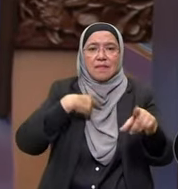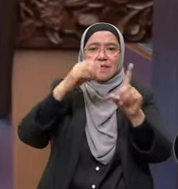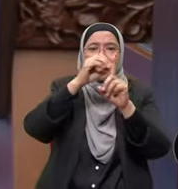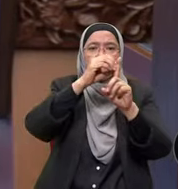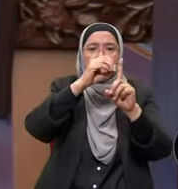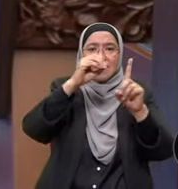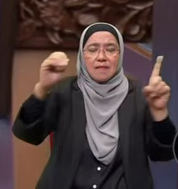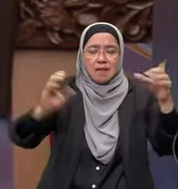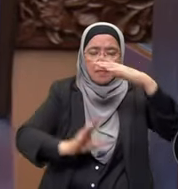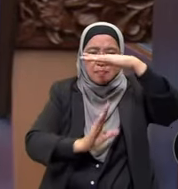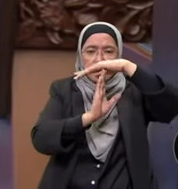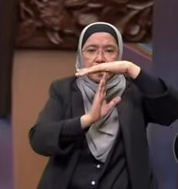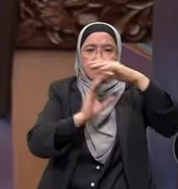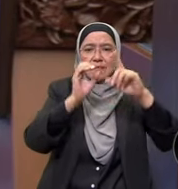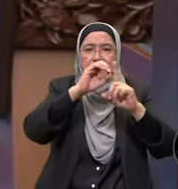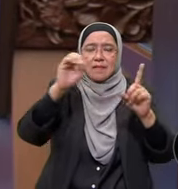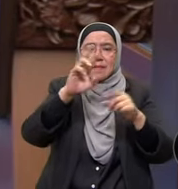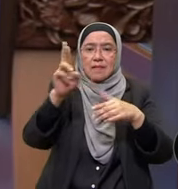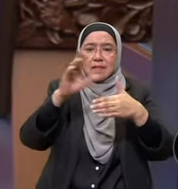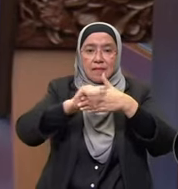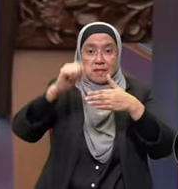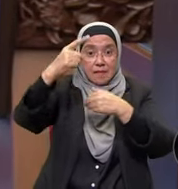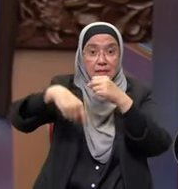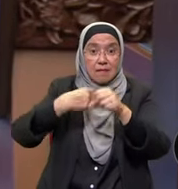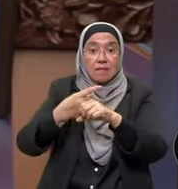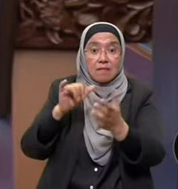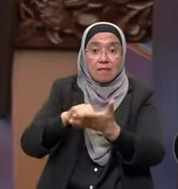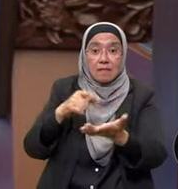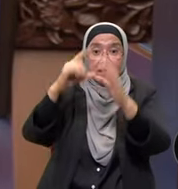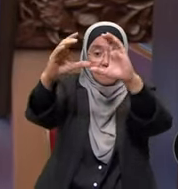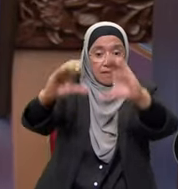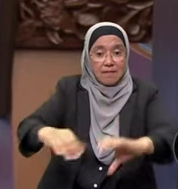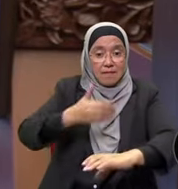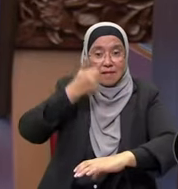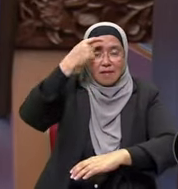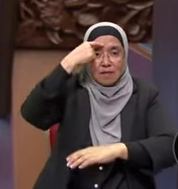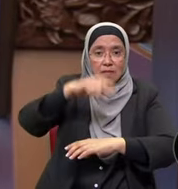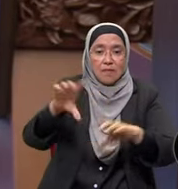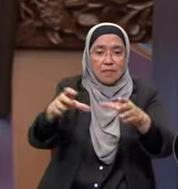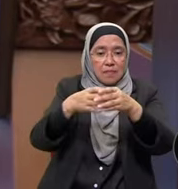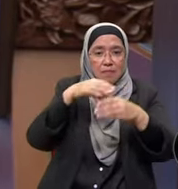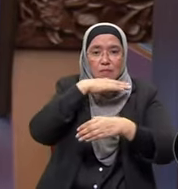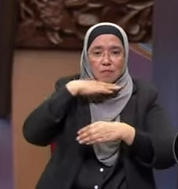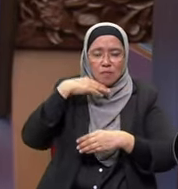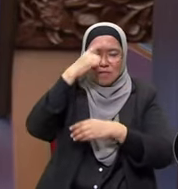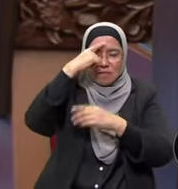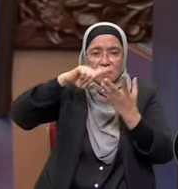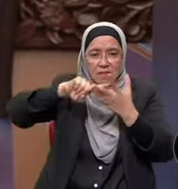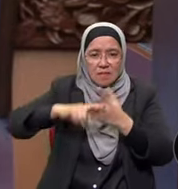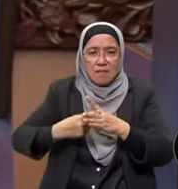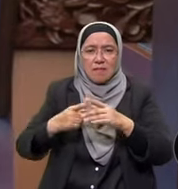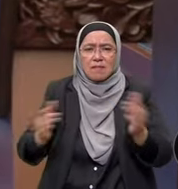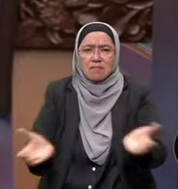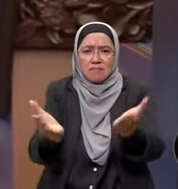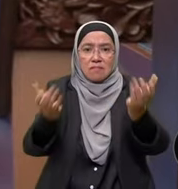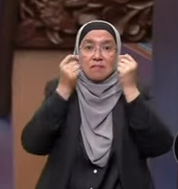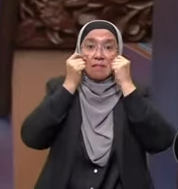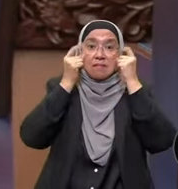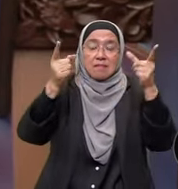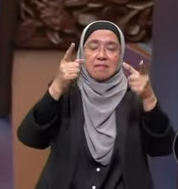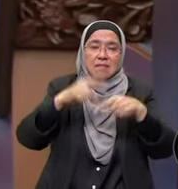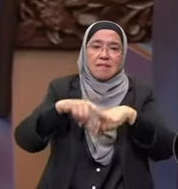langkah yang baik bagi Golongan muda untuk mula menyimpan dan memupuk kesedaran tentang pentingnya simpanan jangka